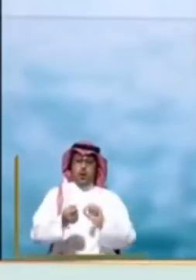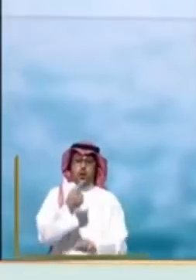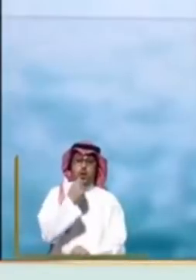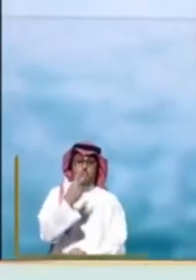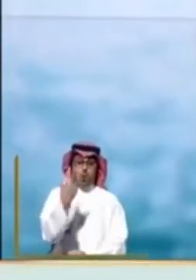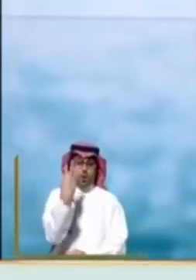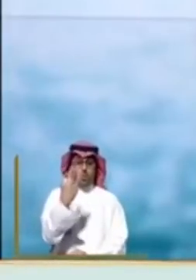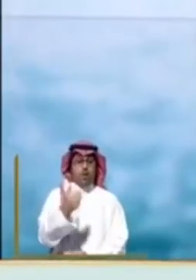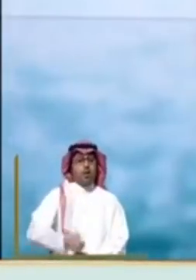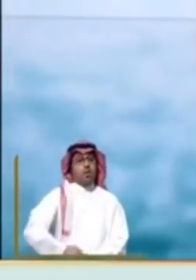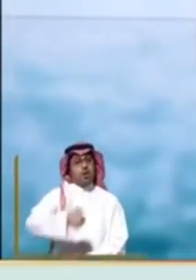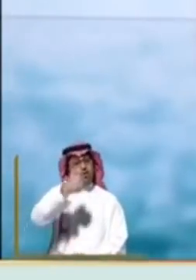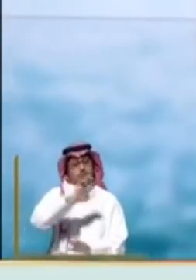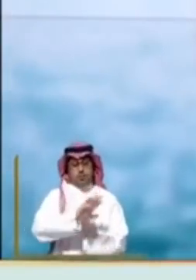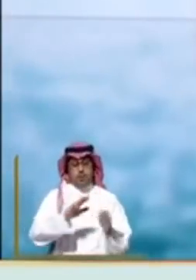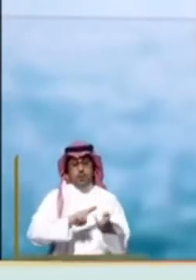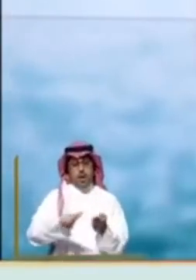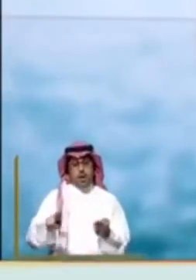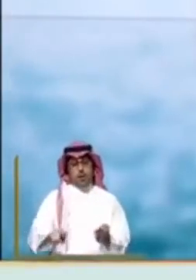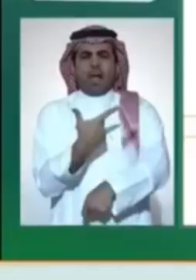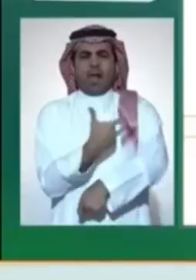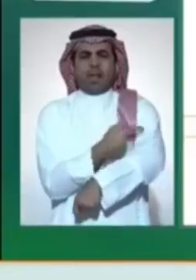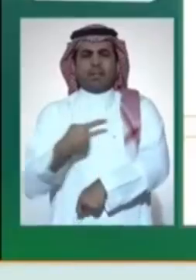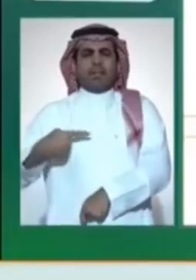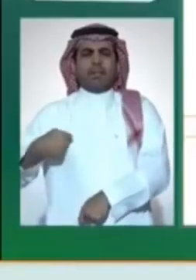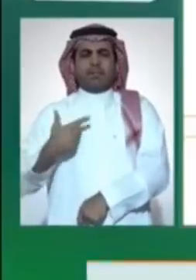لقاح لتقوية المناعة.